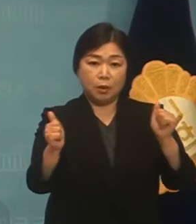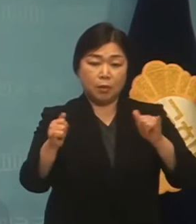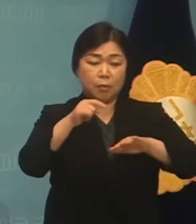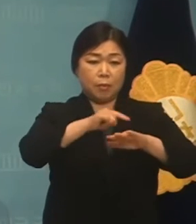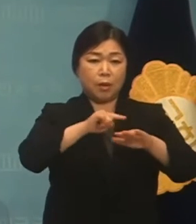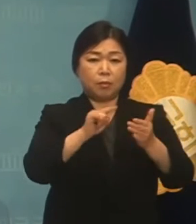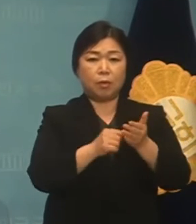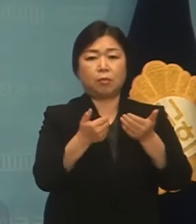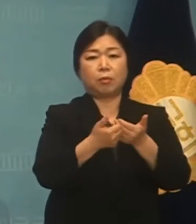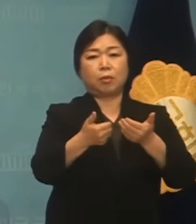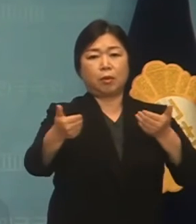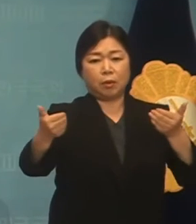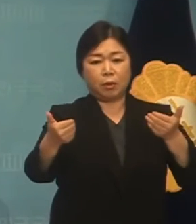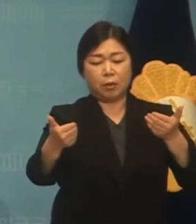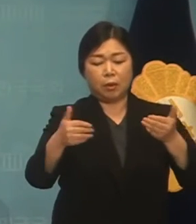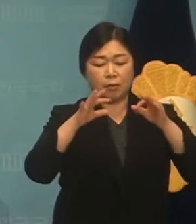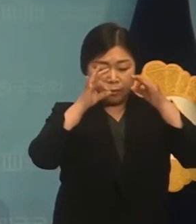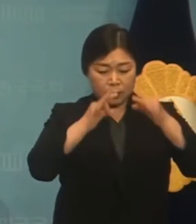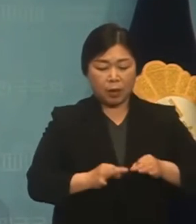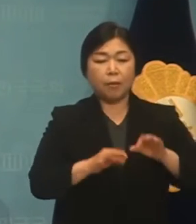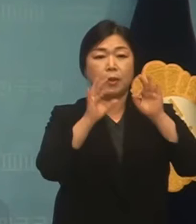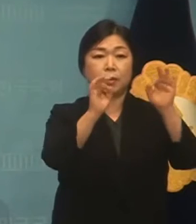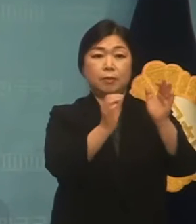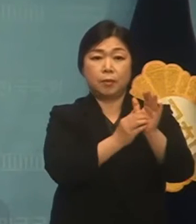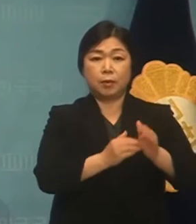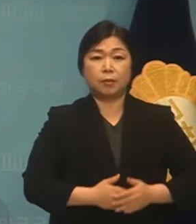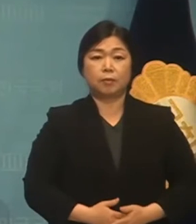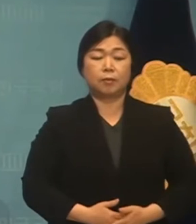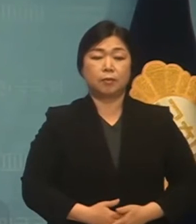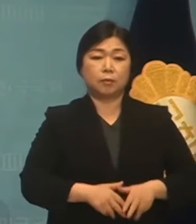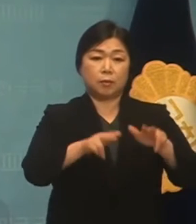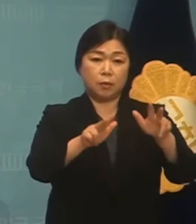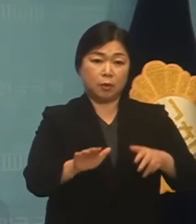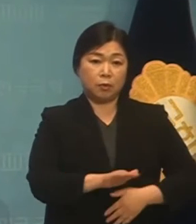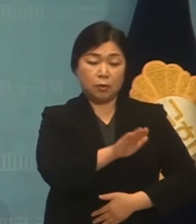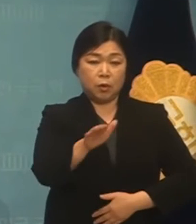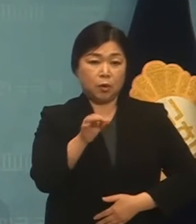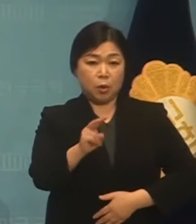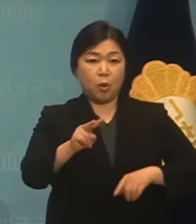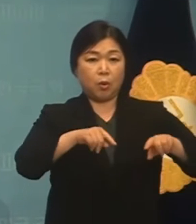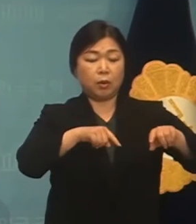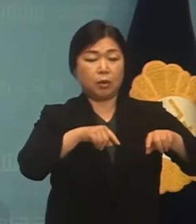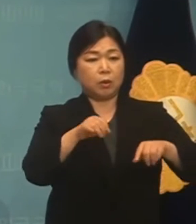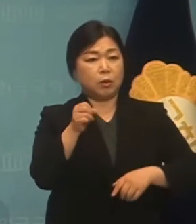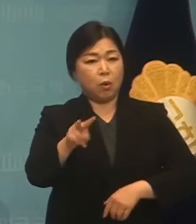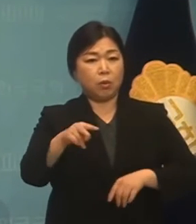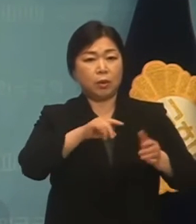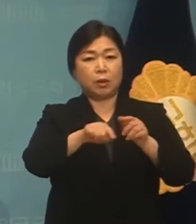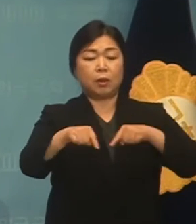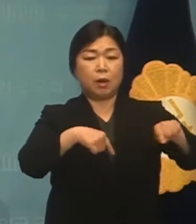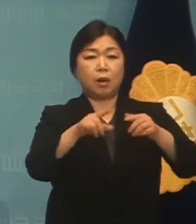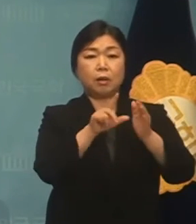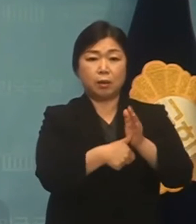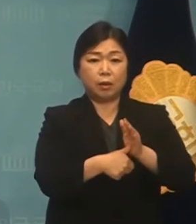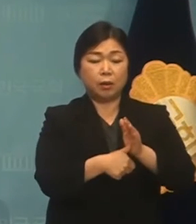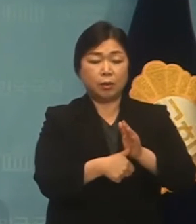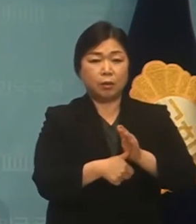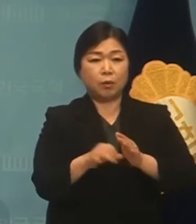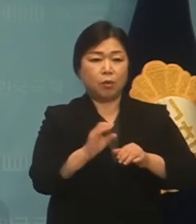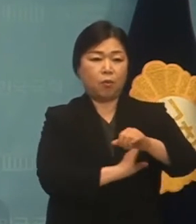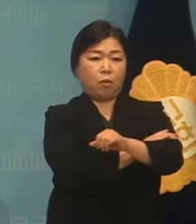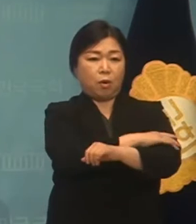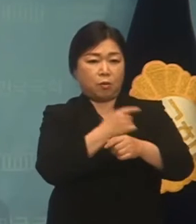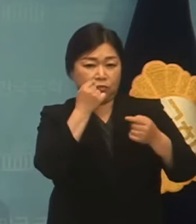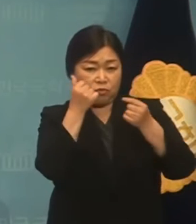멀어져 갔는지를 돌이켜보았습니다. 우리가 집권 여당이자 다수당일 때에도 국민이 아니라